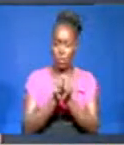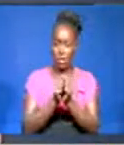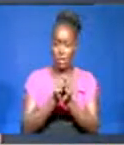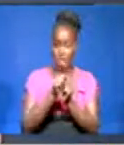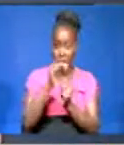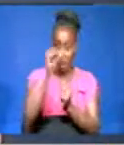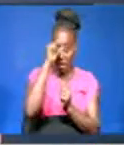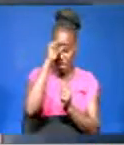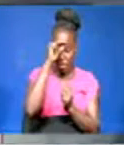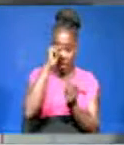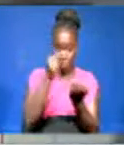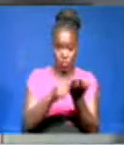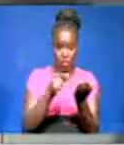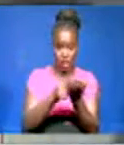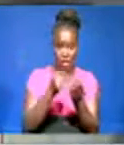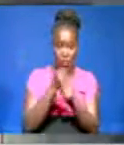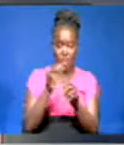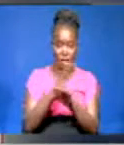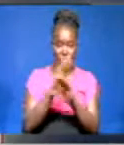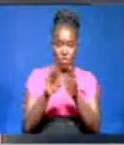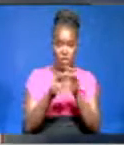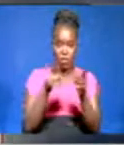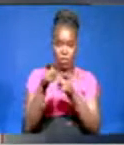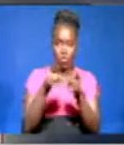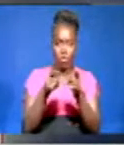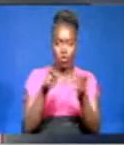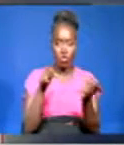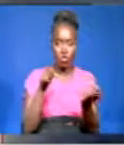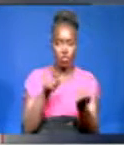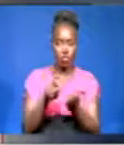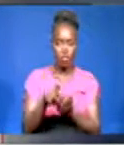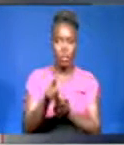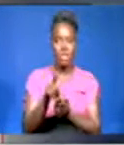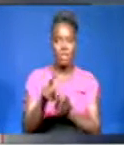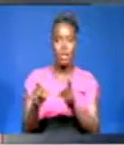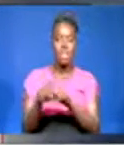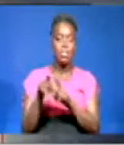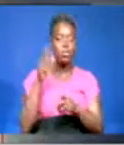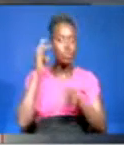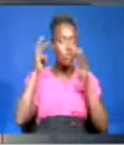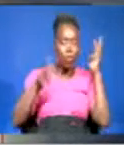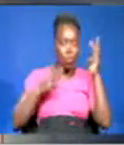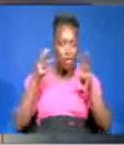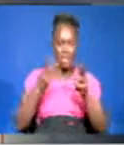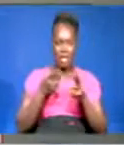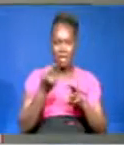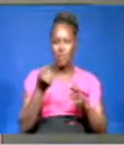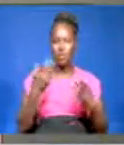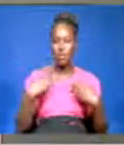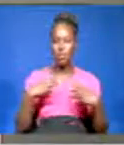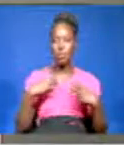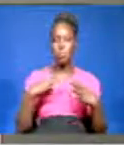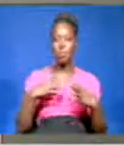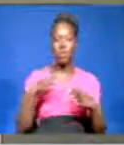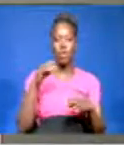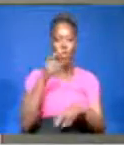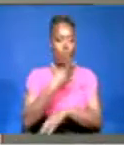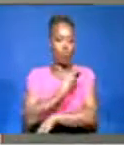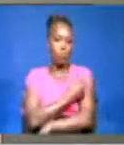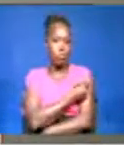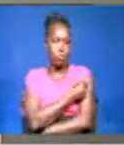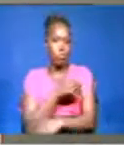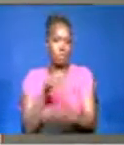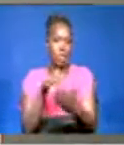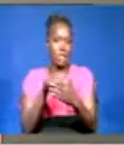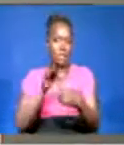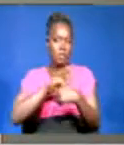juhudi kukabiliana na virusi hivyo. Kadhalika aliibua wasiwasi kuhusiana na idadi ndogo ya watu wanaopata chanjo dhidi ya